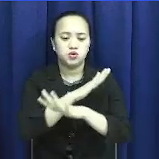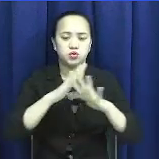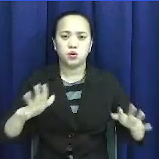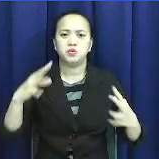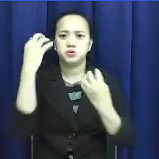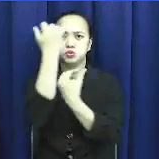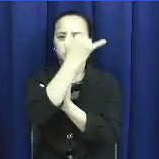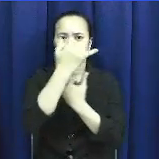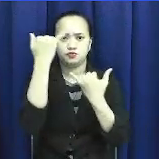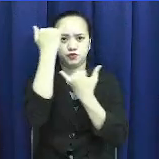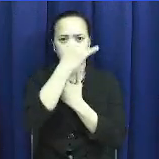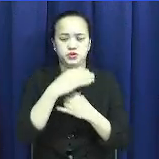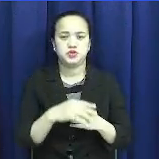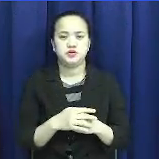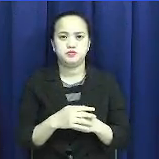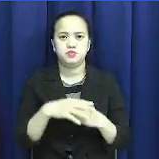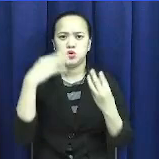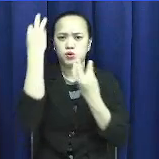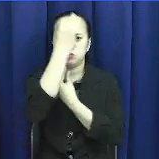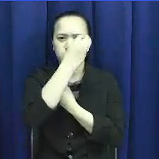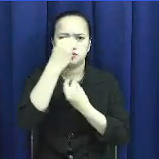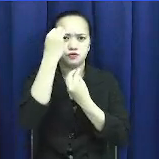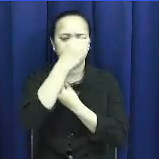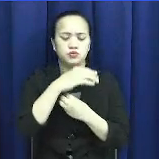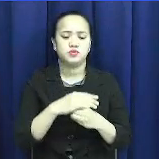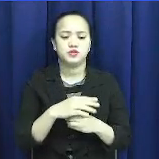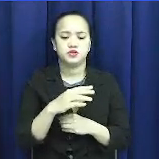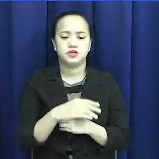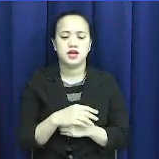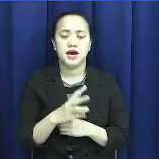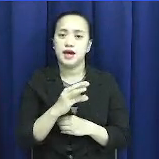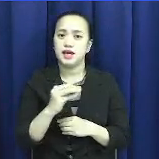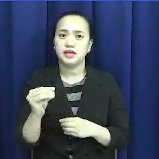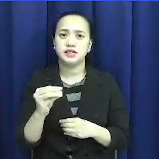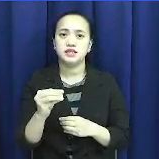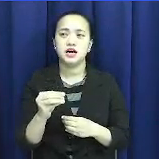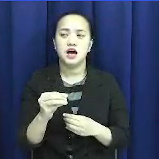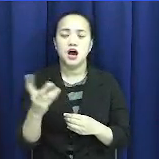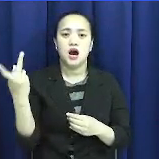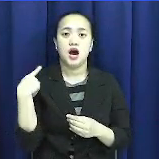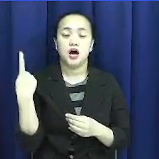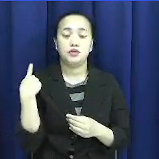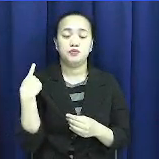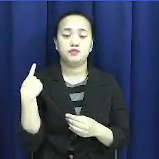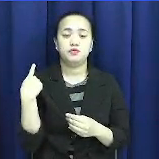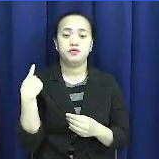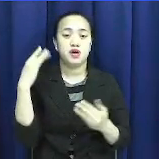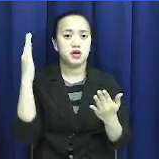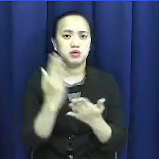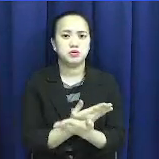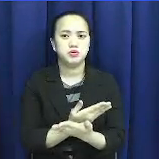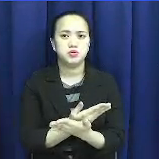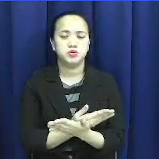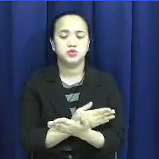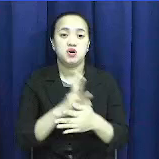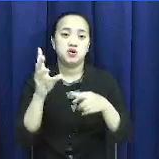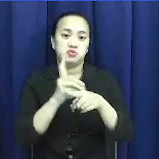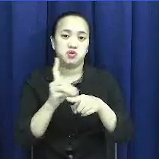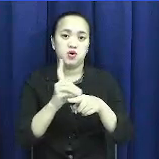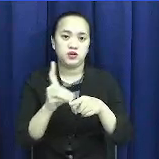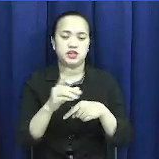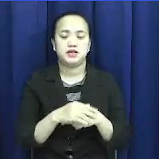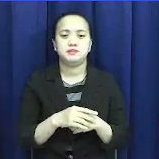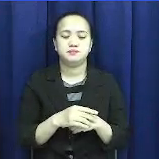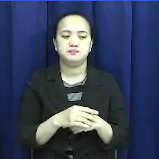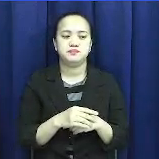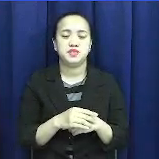mga makabagong lumalabas na mga katuruan sa ngayon na nakakalungkot po na maging yung mga matatagal